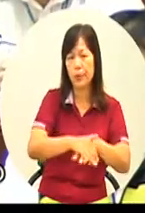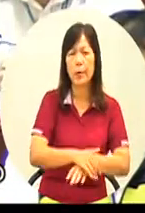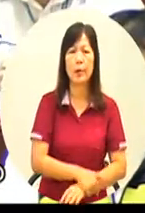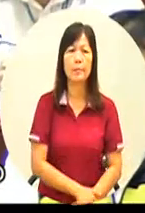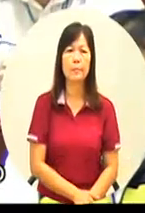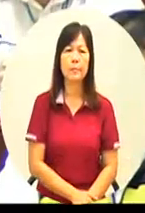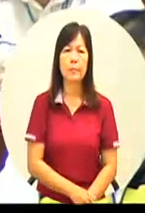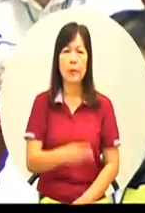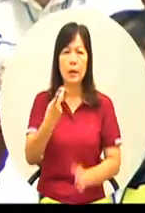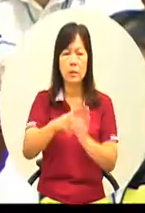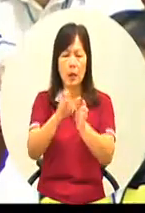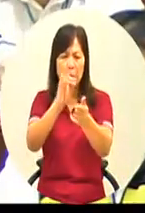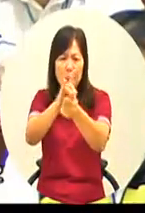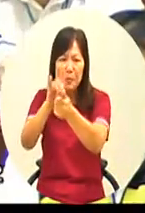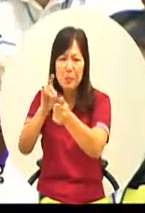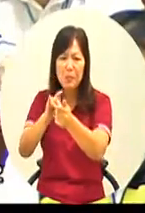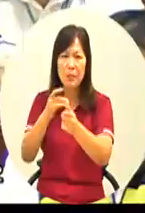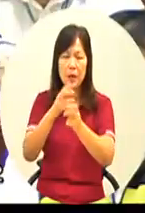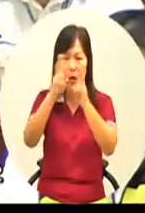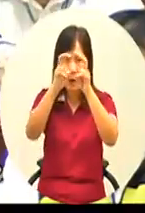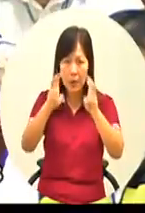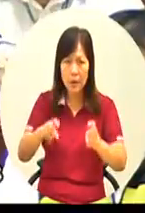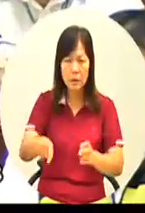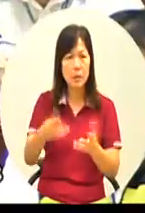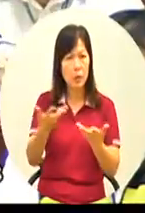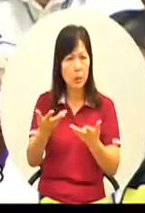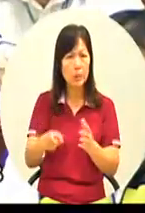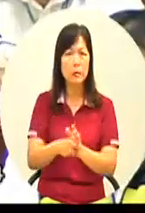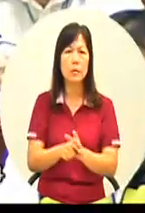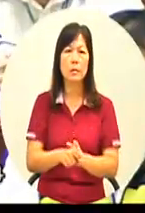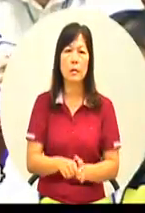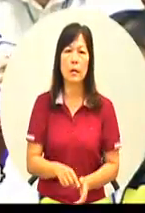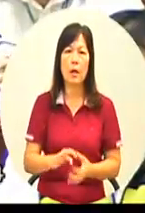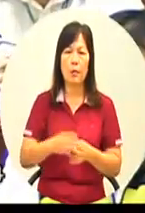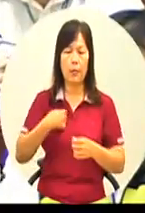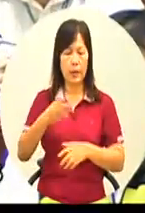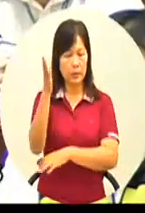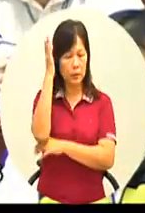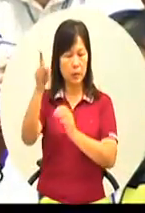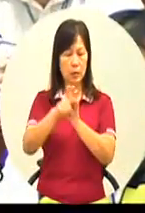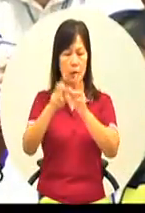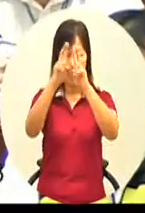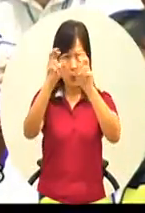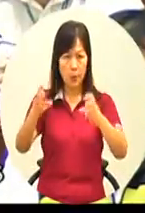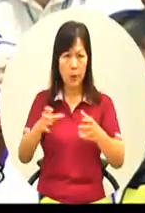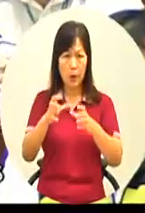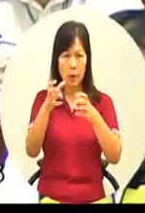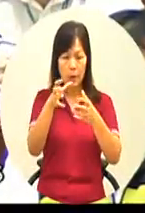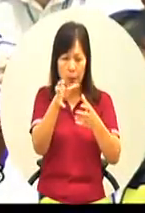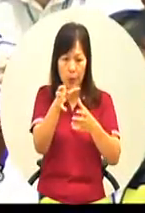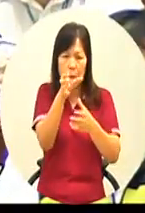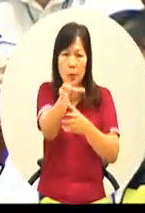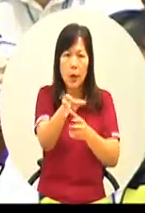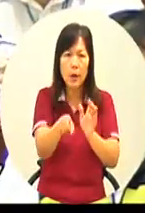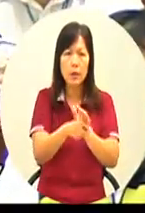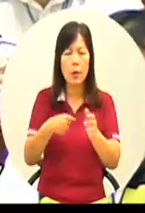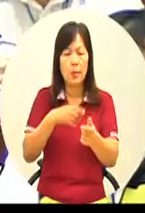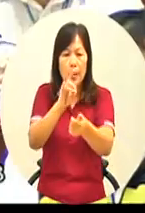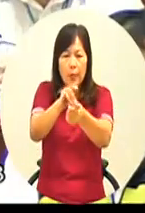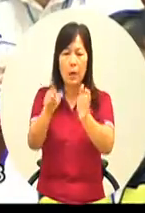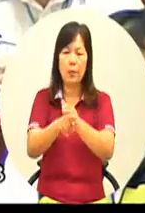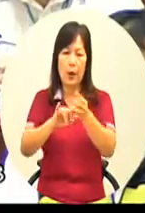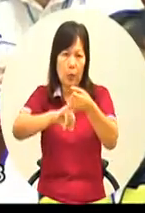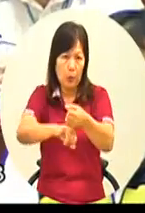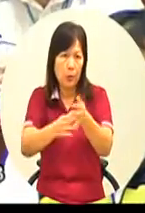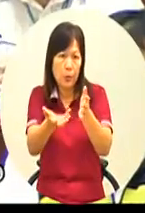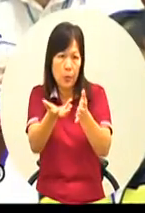关迄个诈骗纳古塔的代志吼，啊，家己员报告啦吼，阮公家机关的纳古塔吼，较无诈骗，因为阮无预约，阮